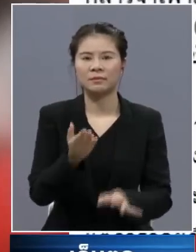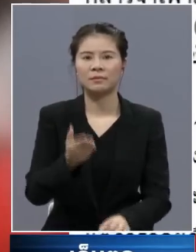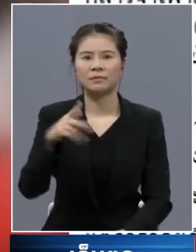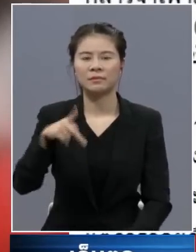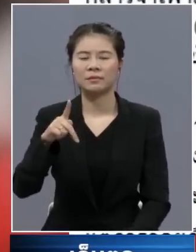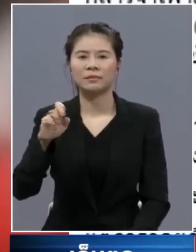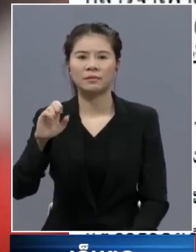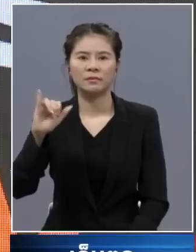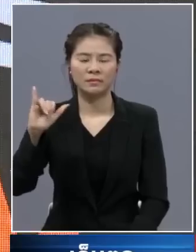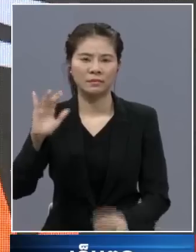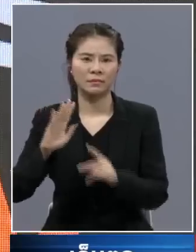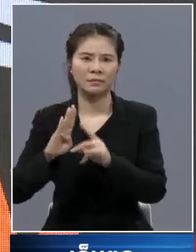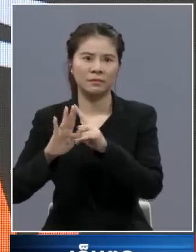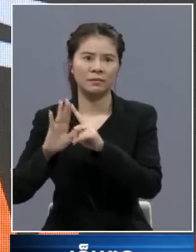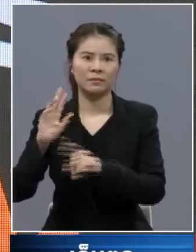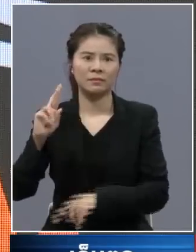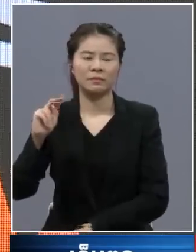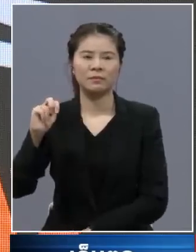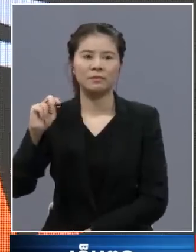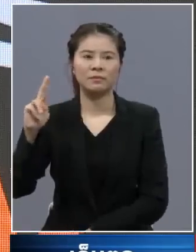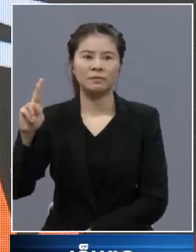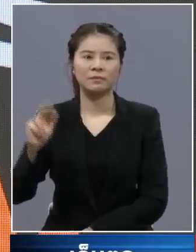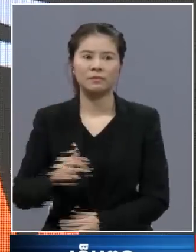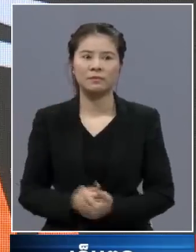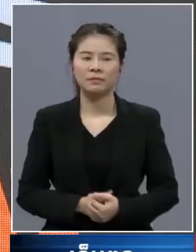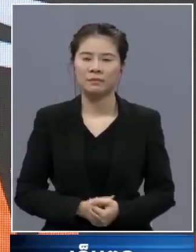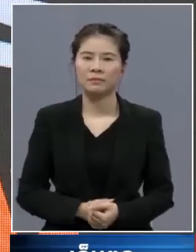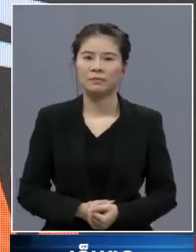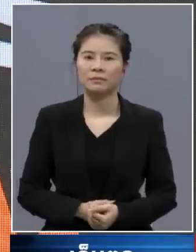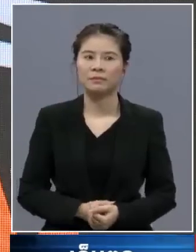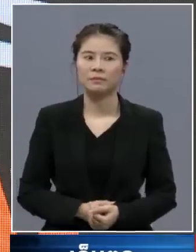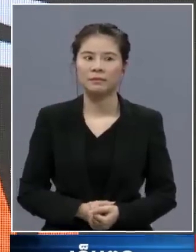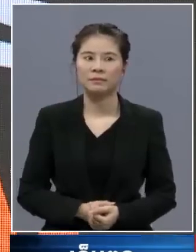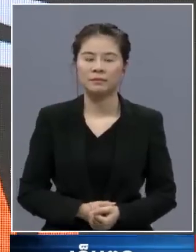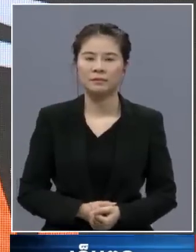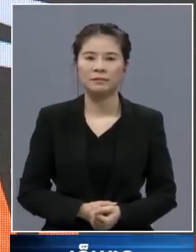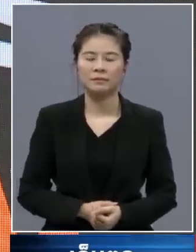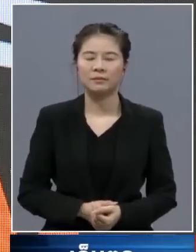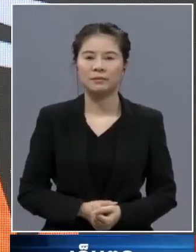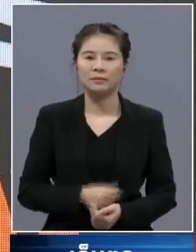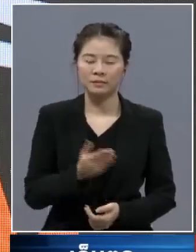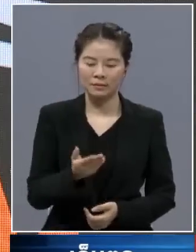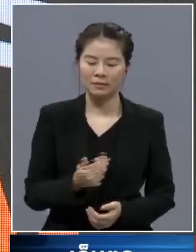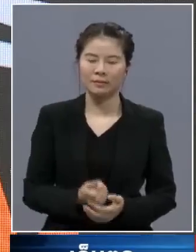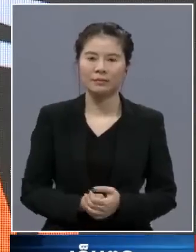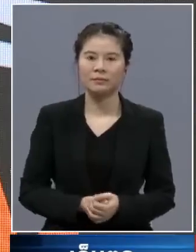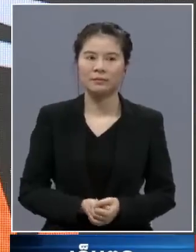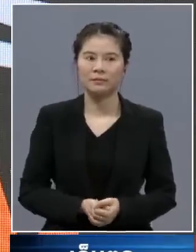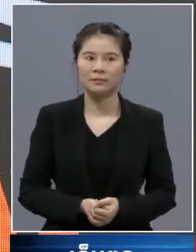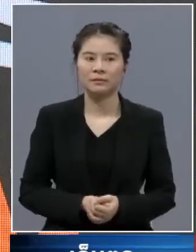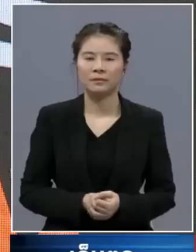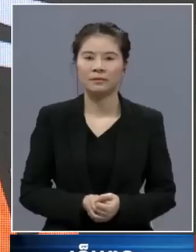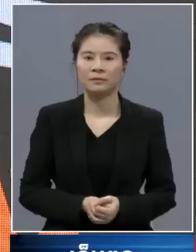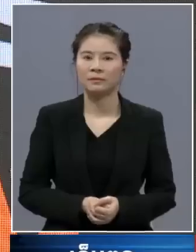ได้ออกมาโพสต์เอาไว้เนี่ยมันก็เหมือนกับชี้ให้เห็นว่าอ้าวนี่ไงมันมีประเด็นเรื่องของการต่อรองกันอยู่ระหว่างท